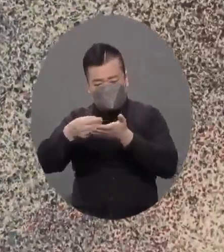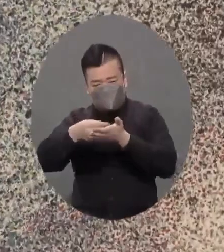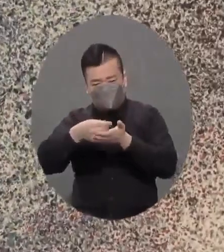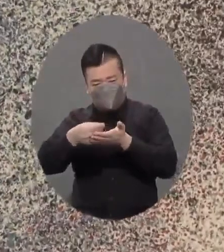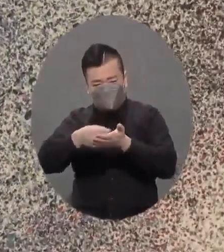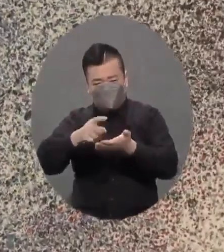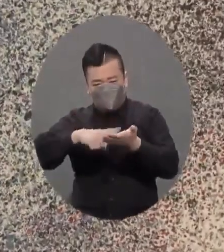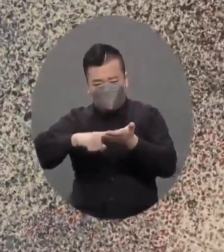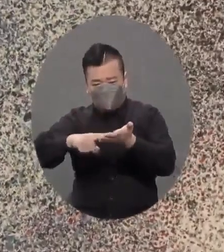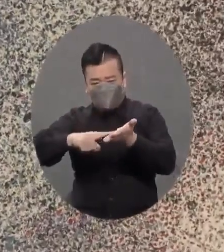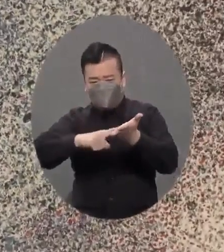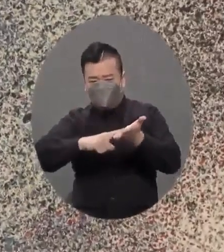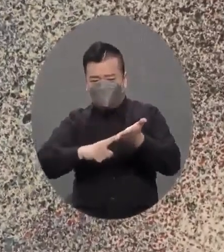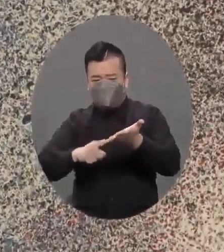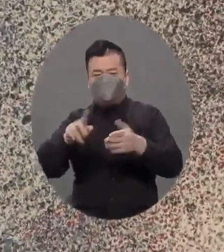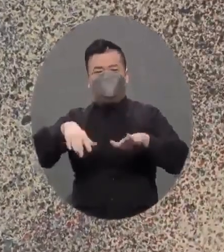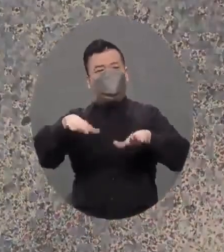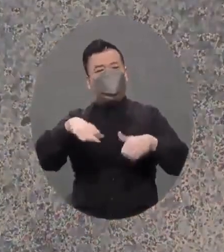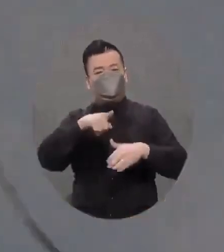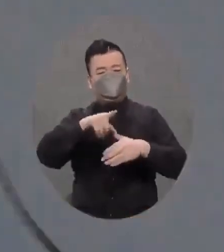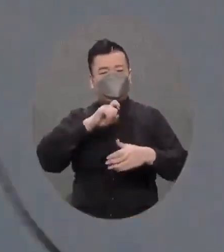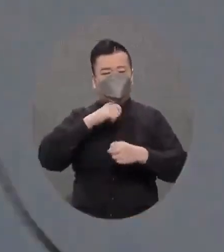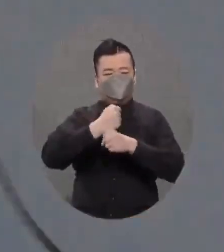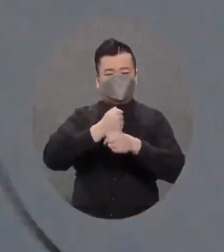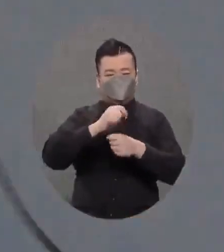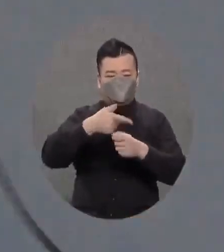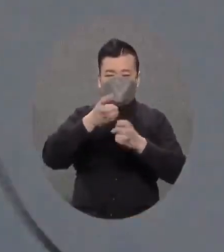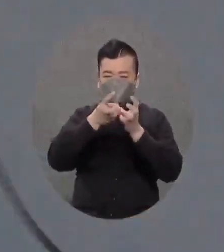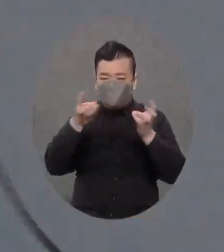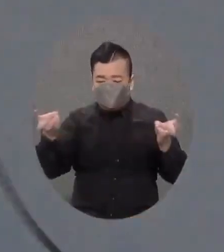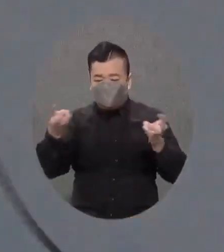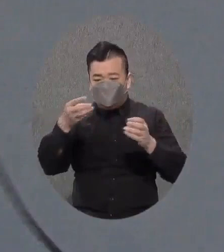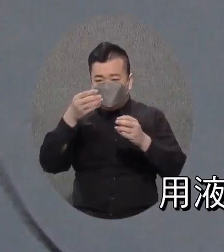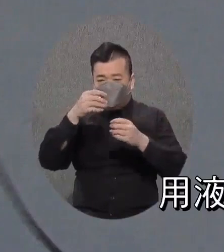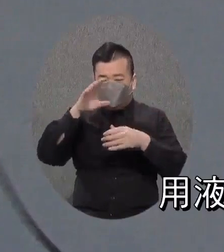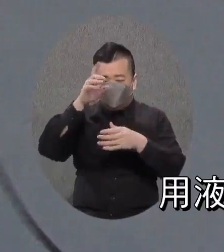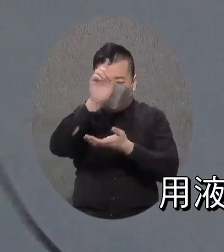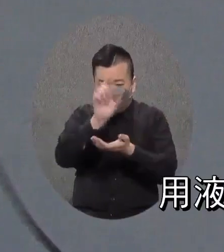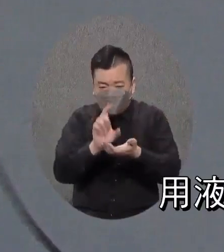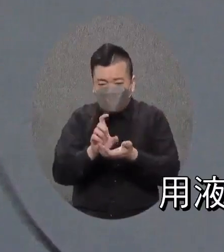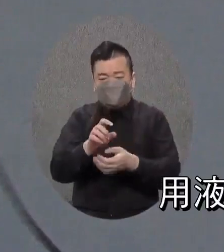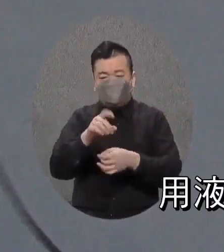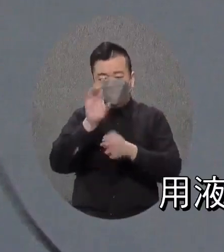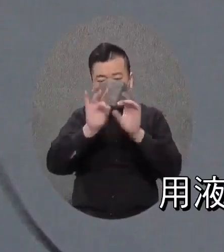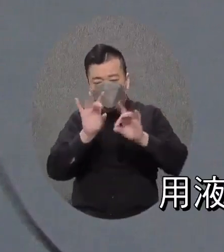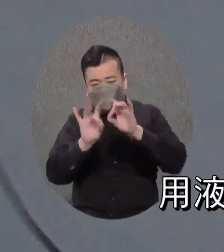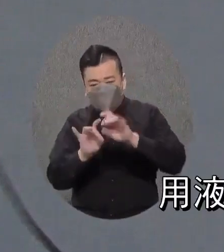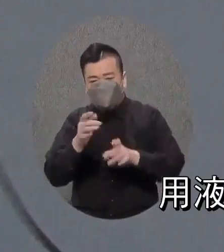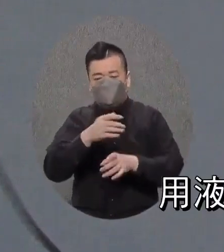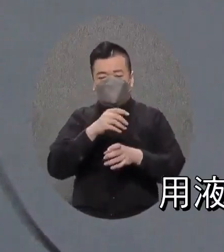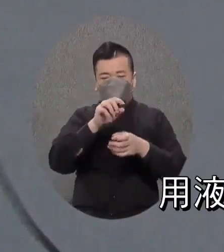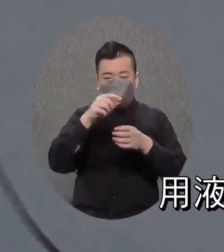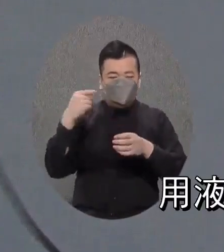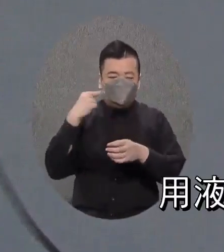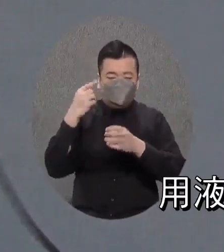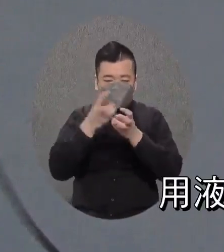嘅。咁我哋有唔同嘅工具啦，咁係可以用線啦，或者係用毛筆啦，可以用液體性啦，或者係硬線啦，